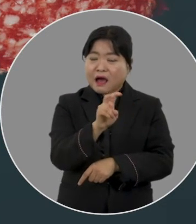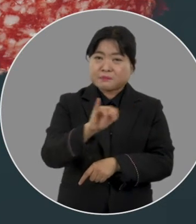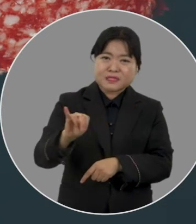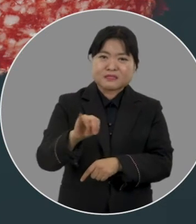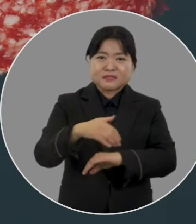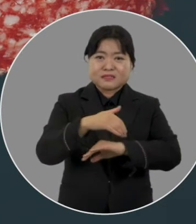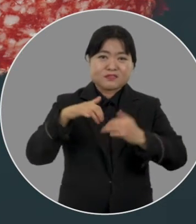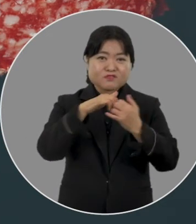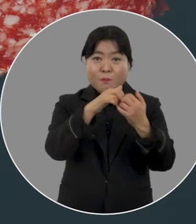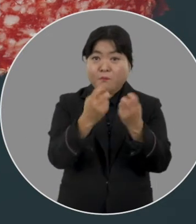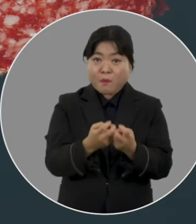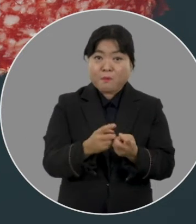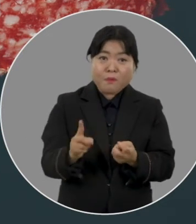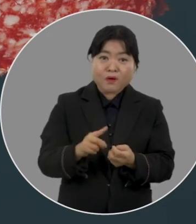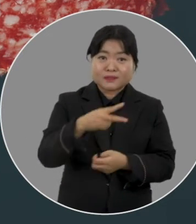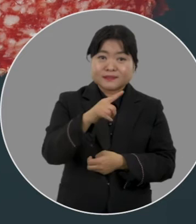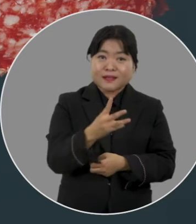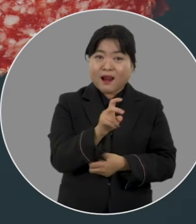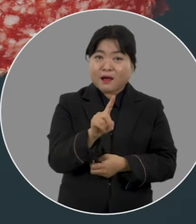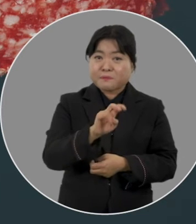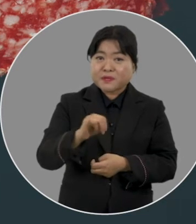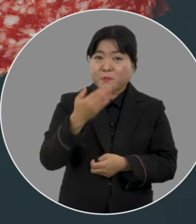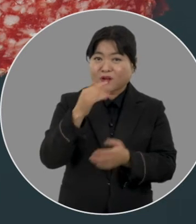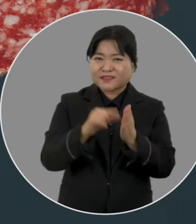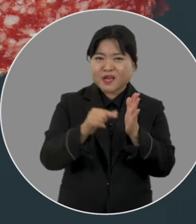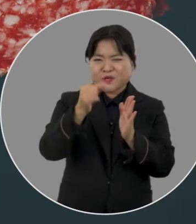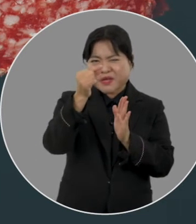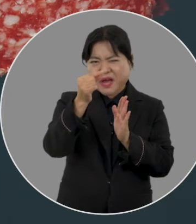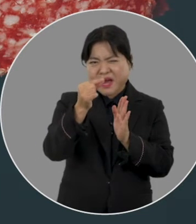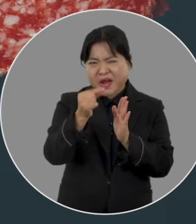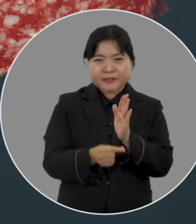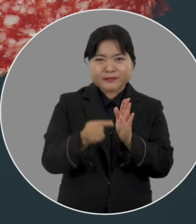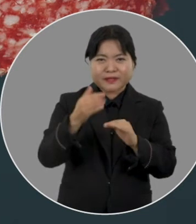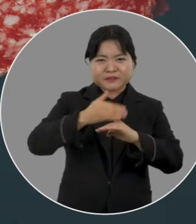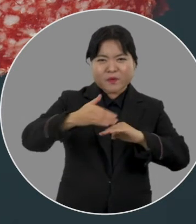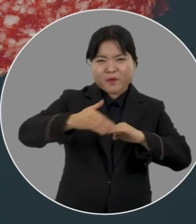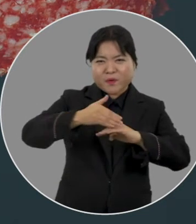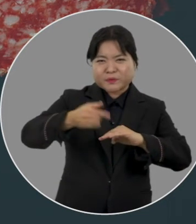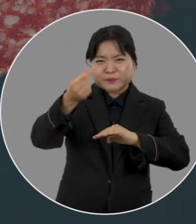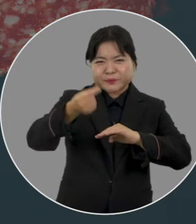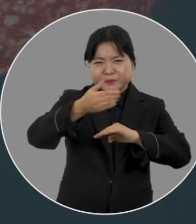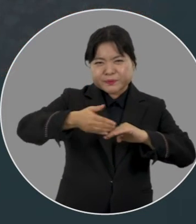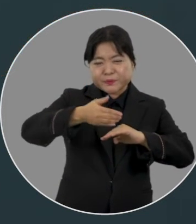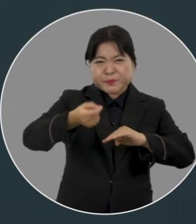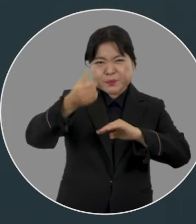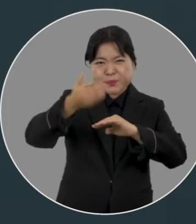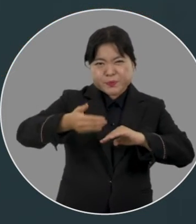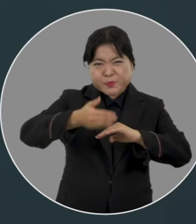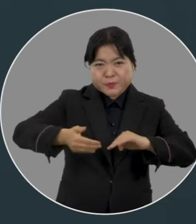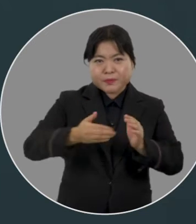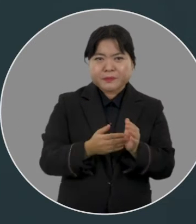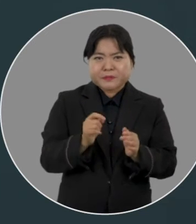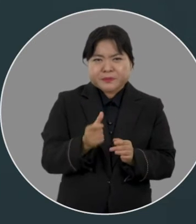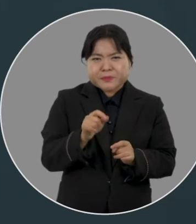그 살라미를 먹을 때 굉장히 얇게 썰어요. 조금씩 해서